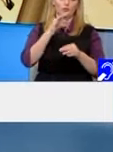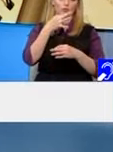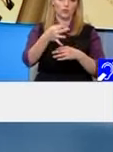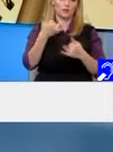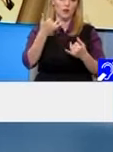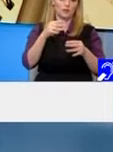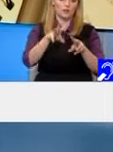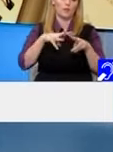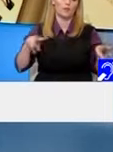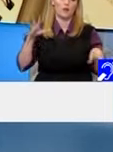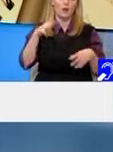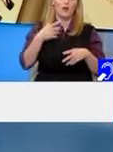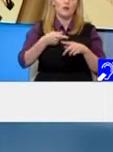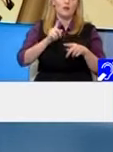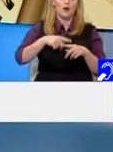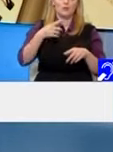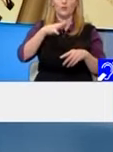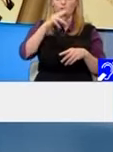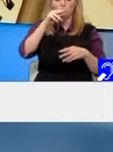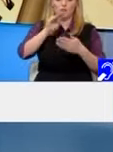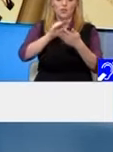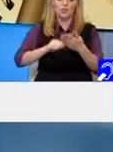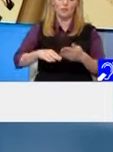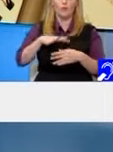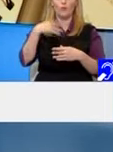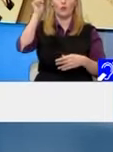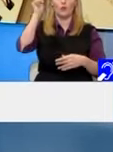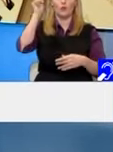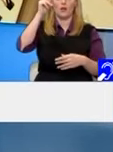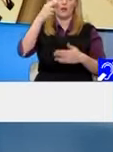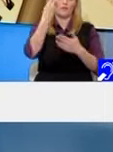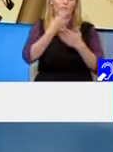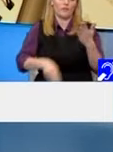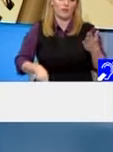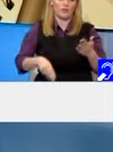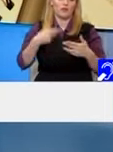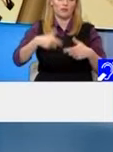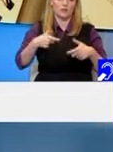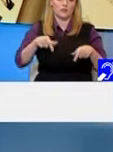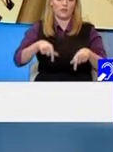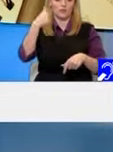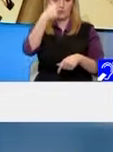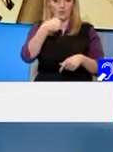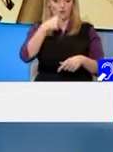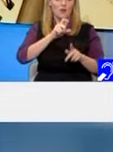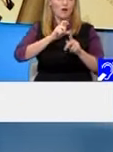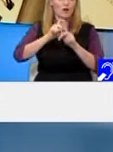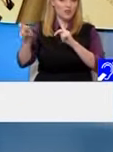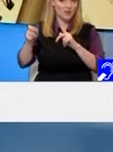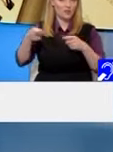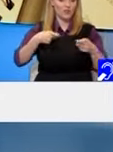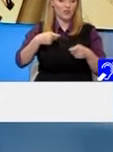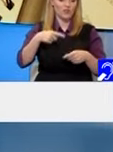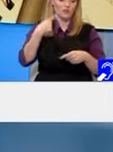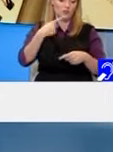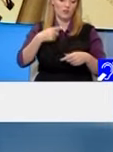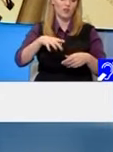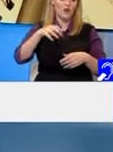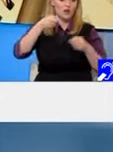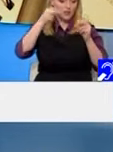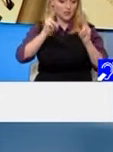spune că din cauza testelor întocmite greșit, 10 de elevi au picat în acest an examenul. În replică, guvernarea susține că experții